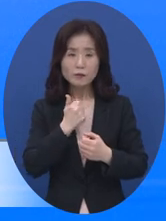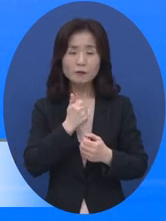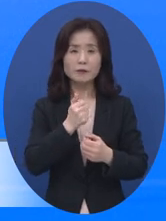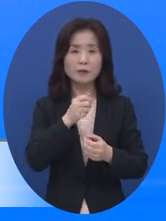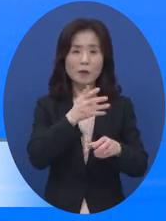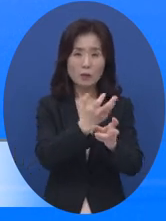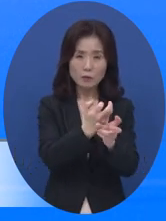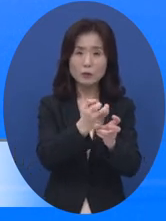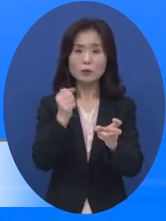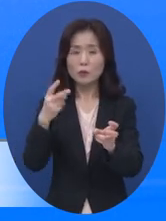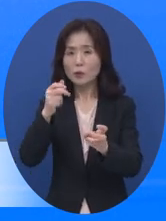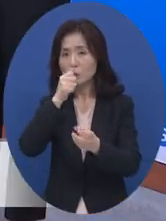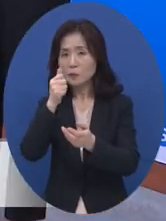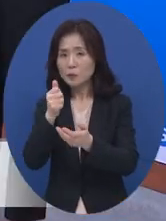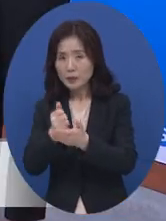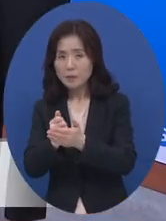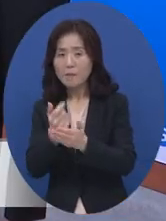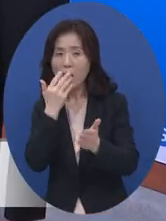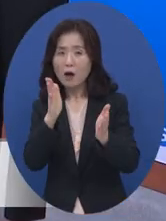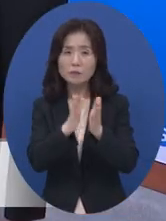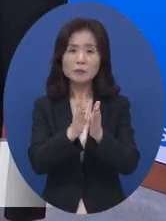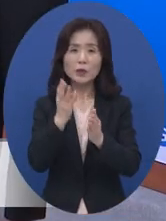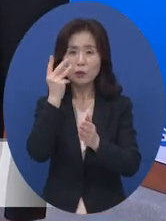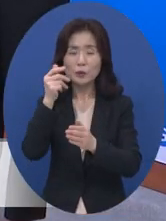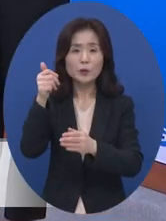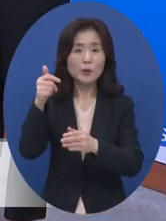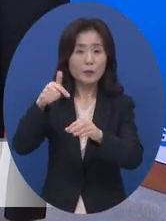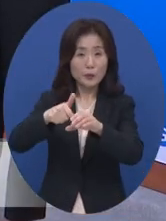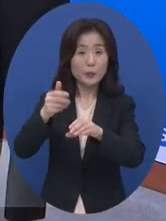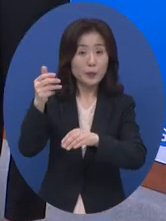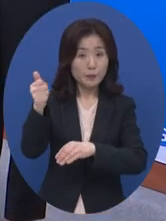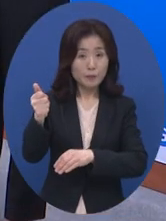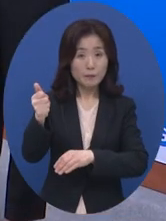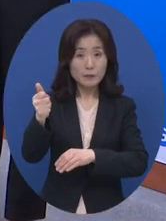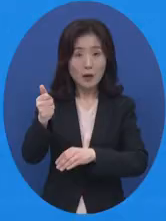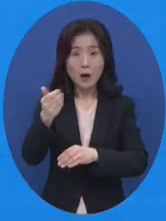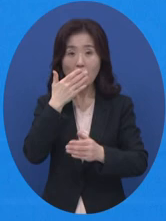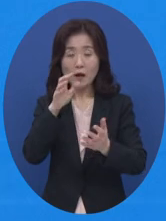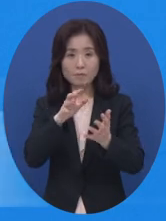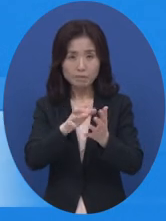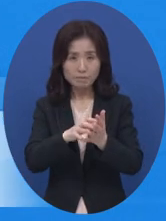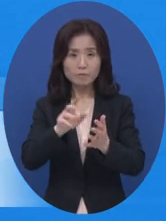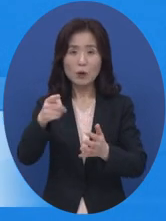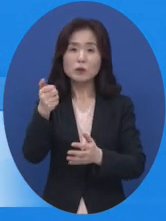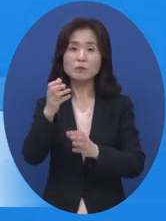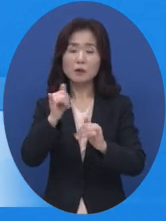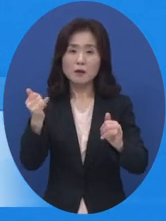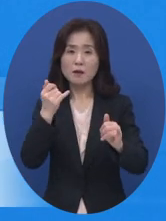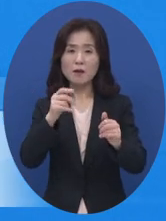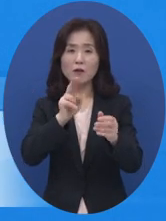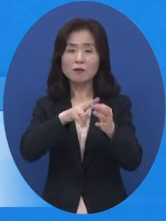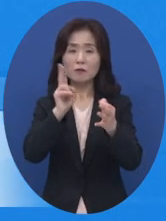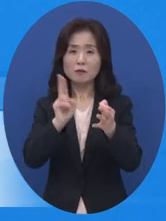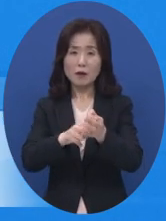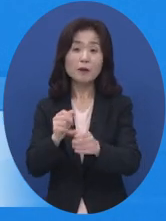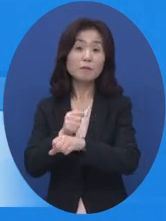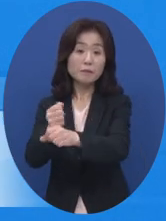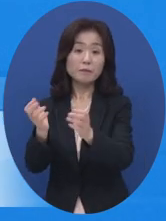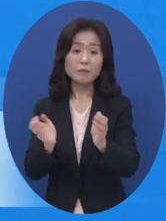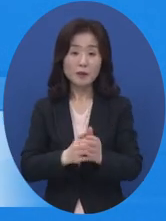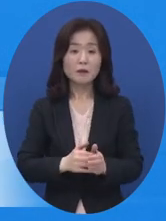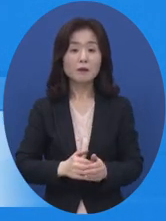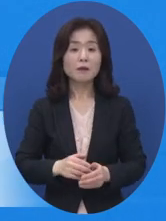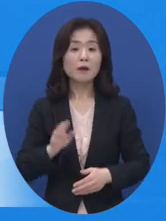총 3백 70여명을 적발해 150여명을 형사 입건했습니다 앞으로 저희 특사경 은 곤경을